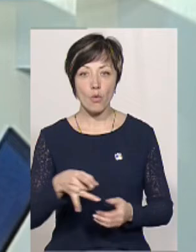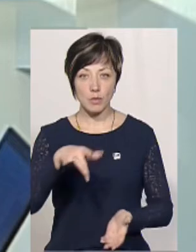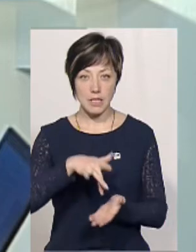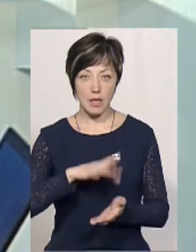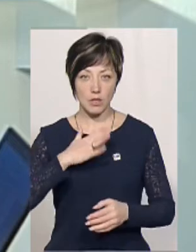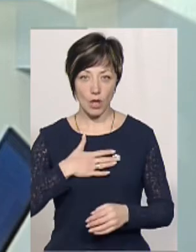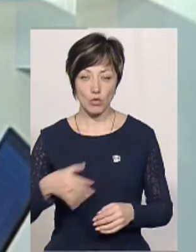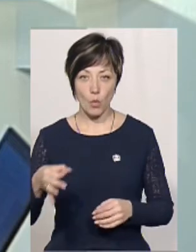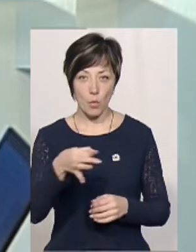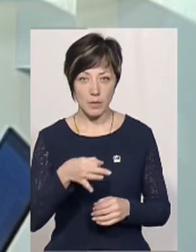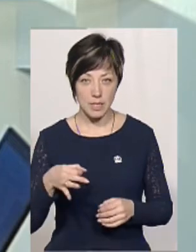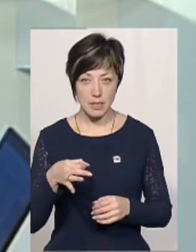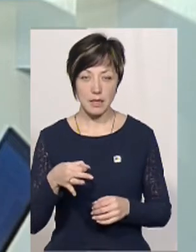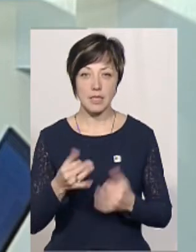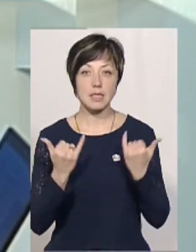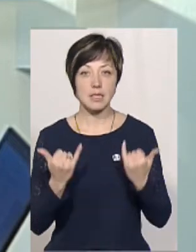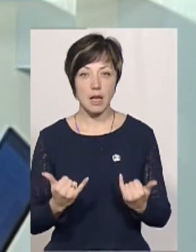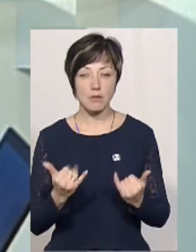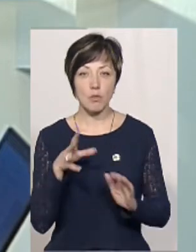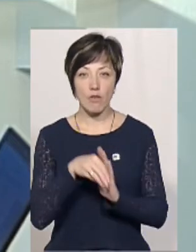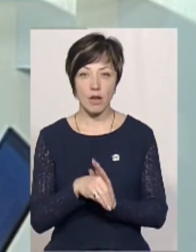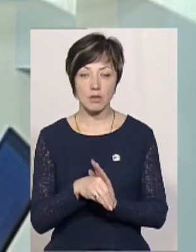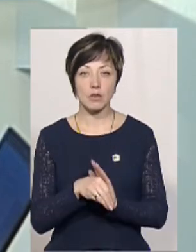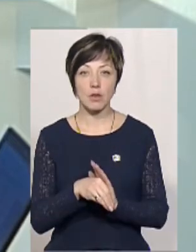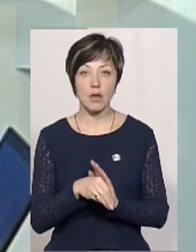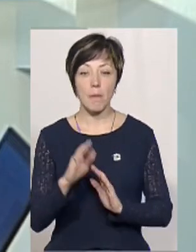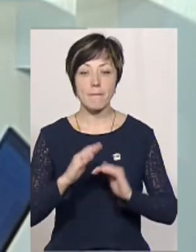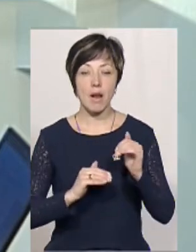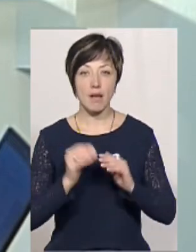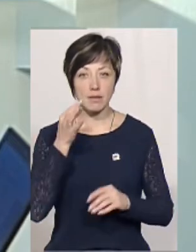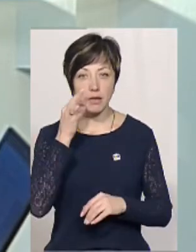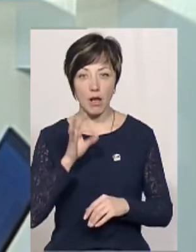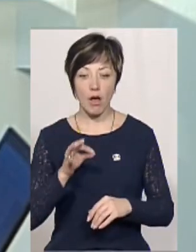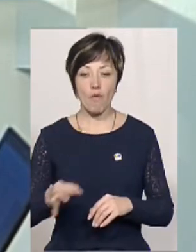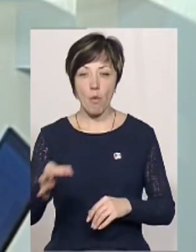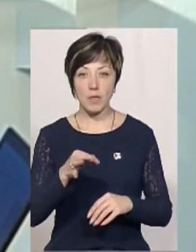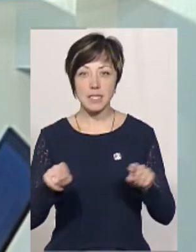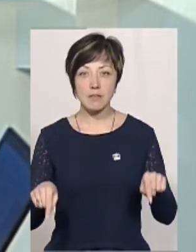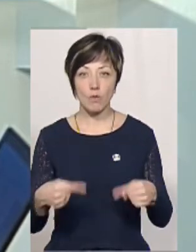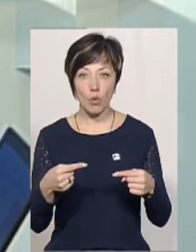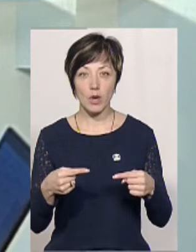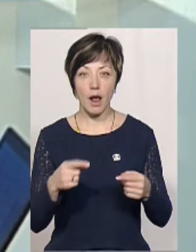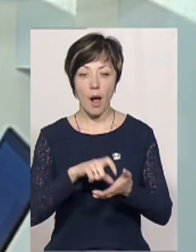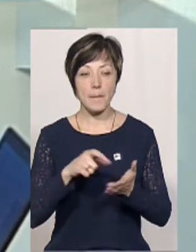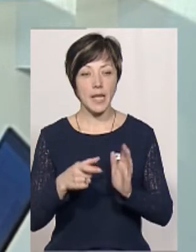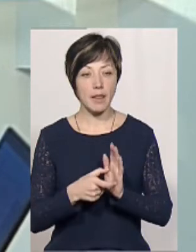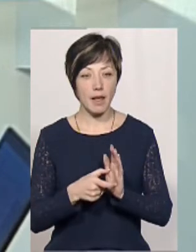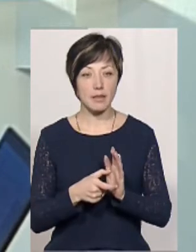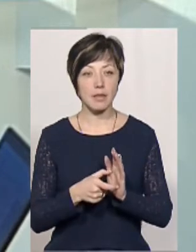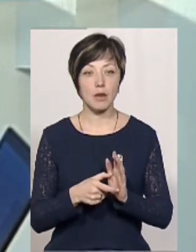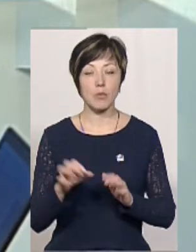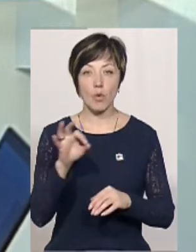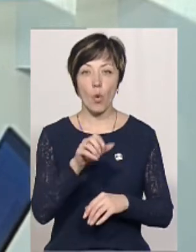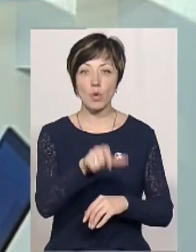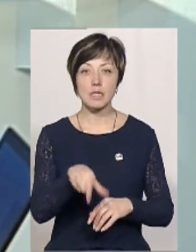районному центрі нашої області. Зараз впроваджується практика, у межах області вже створюються певні якісь такі кабінети, притулки